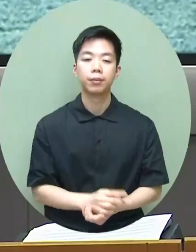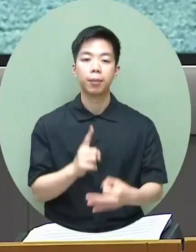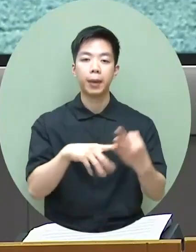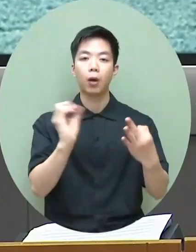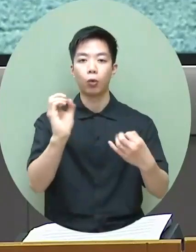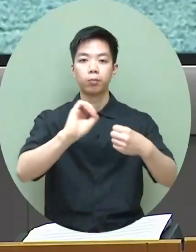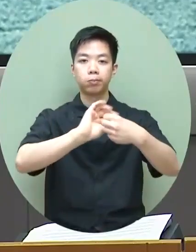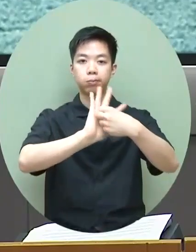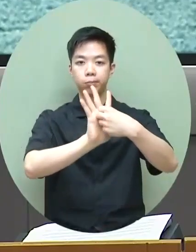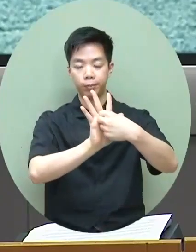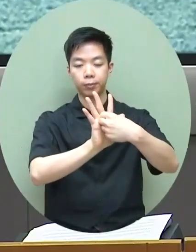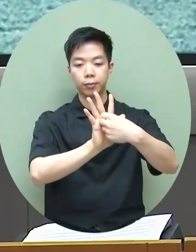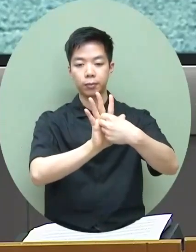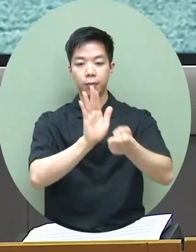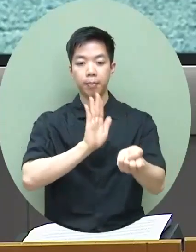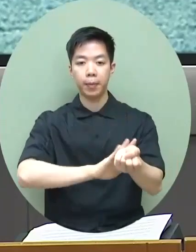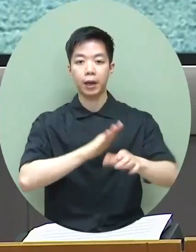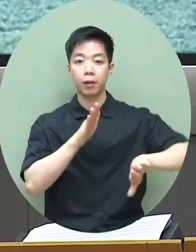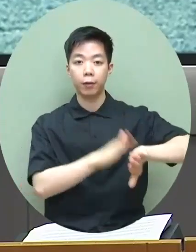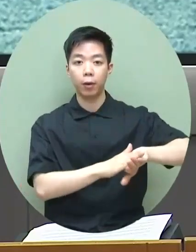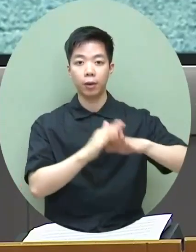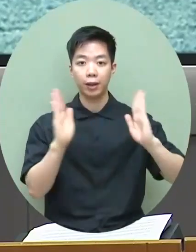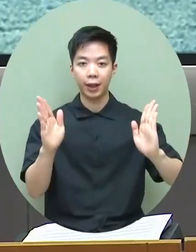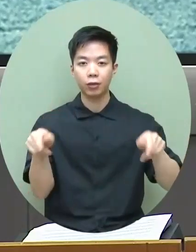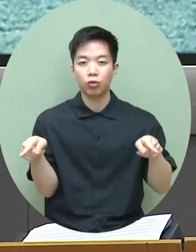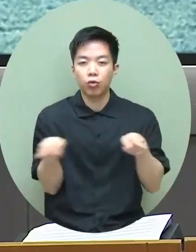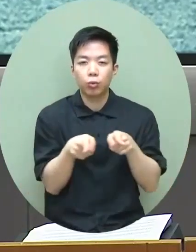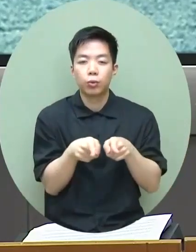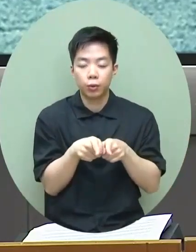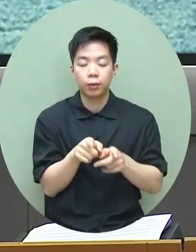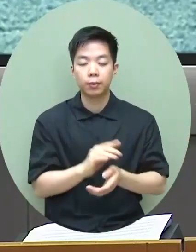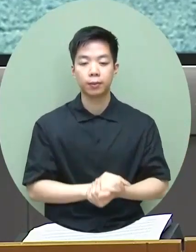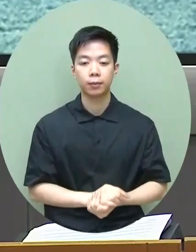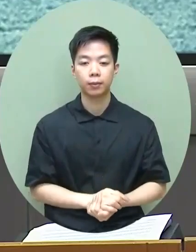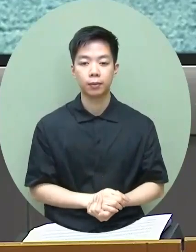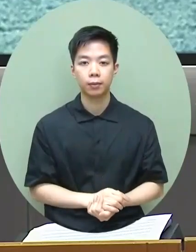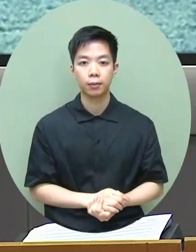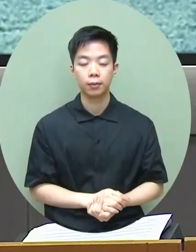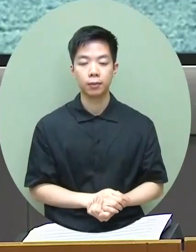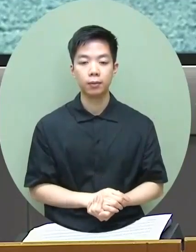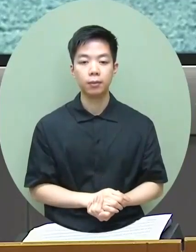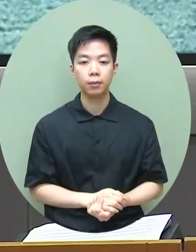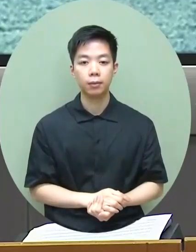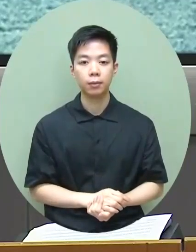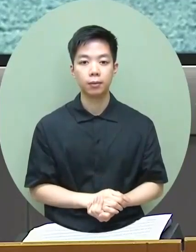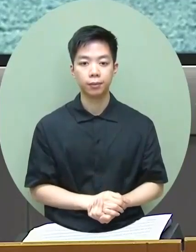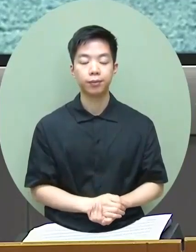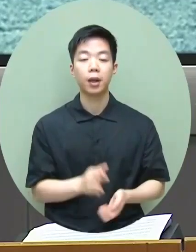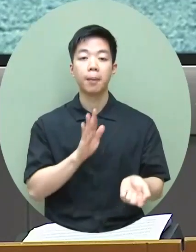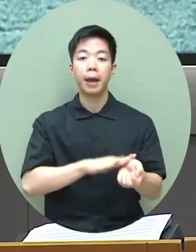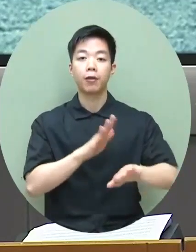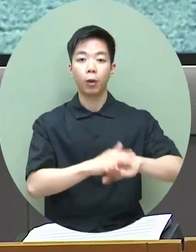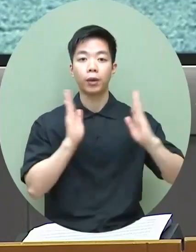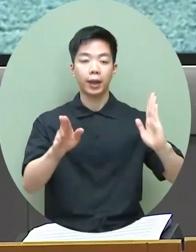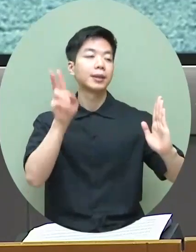期相对都是短啦，当然我们都是用14日就是一個潛伏期啦，咁但係希望都係揾到一